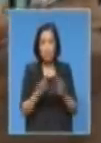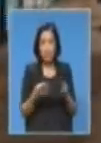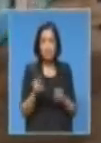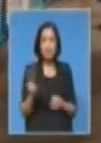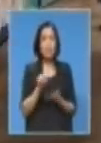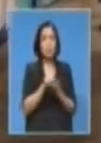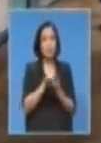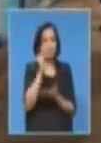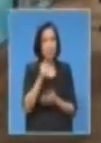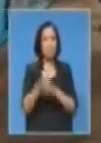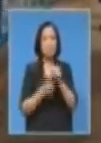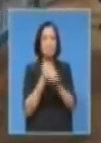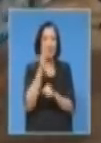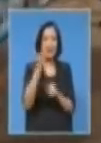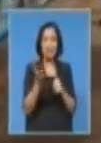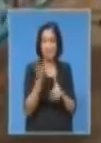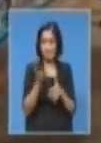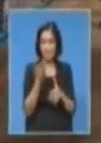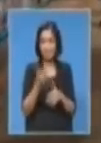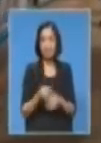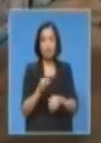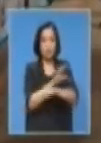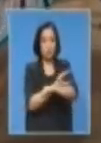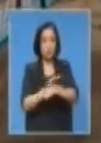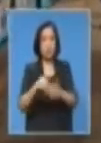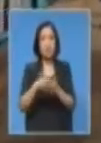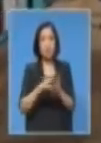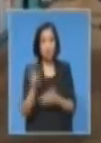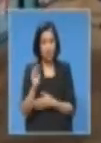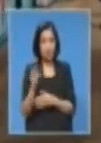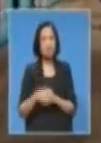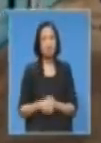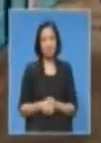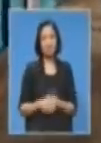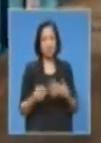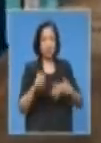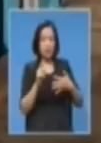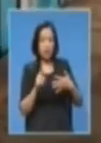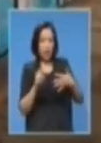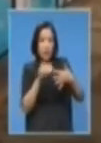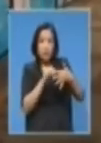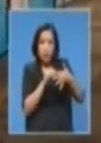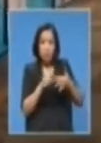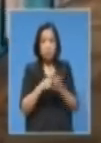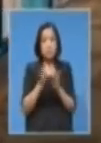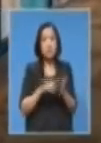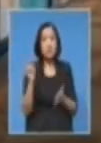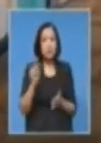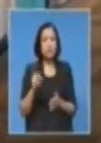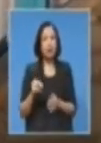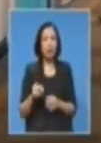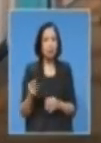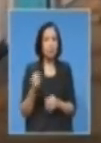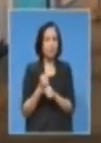ใช่ครับ อันนี้ก็จะเป็นข่าวดีของพวกอสังหาริมทรัพย์นะฮะครับอันที่สองสีน้ำเงินก็เสร็จไปเยอ